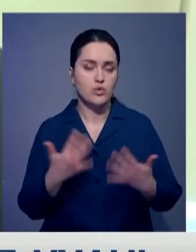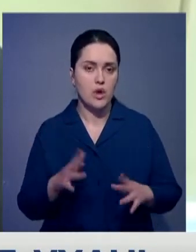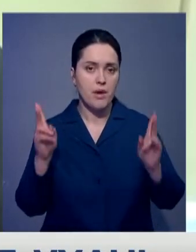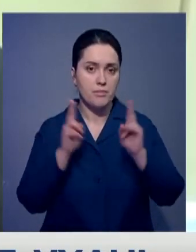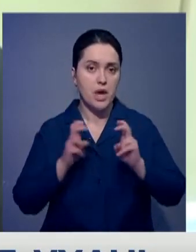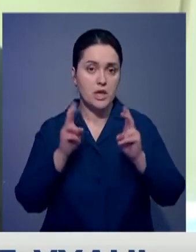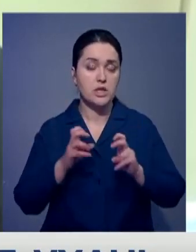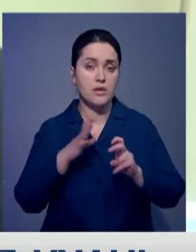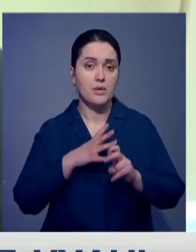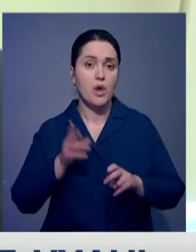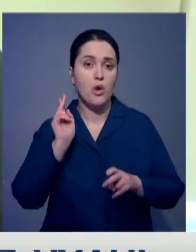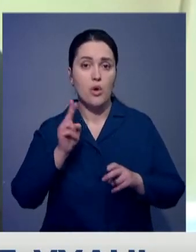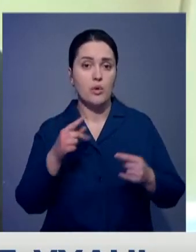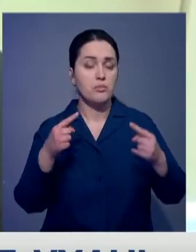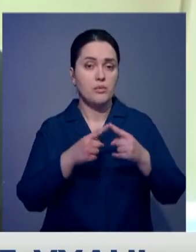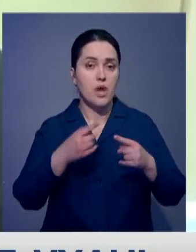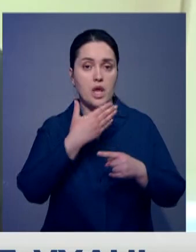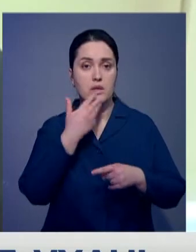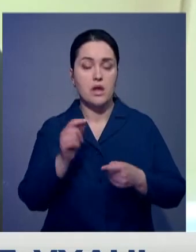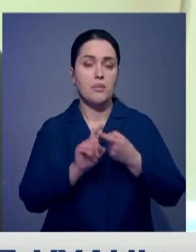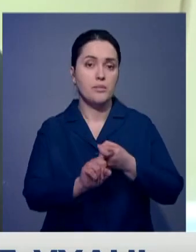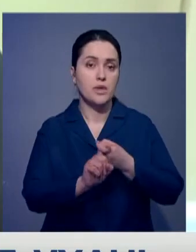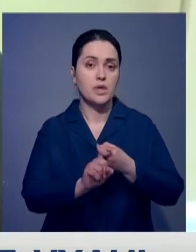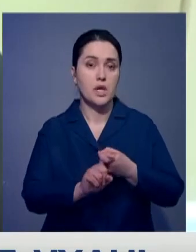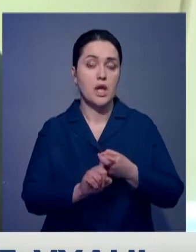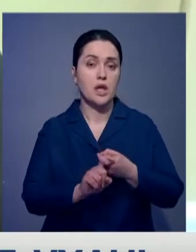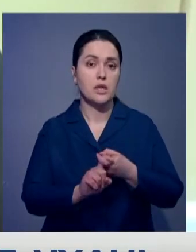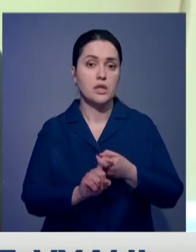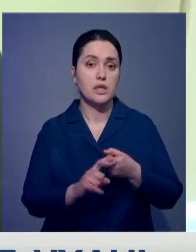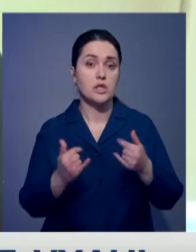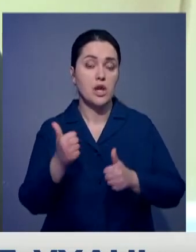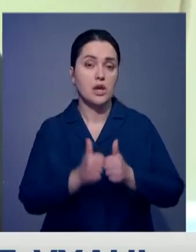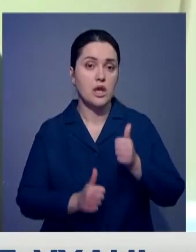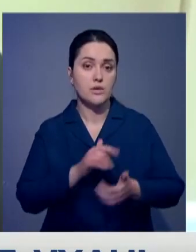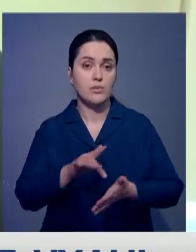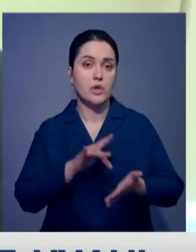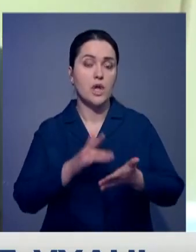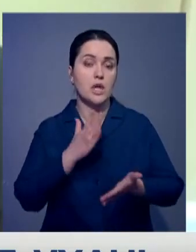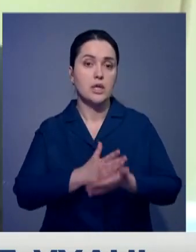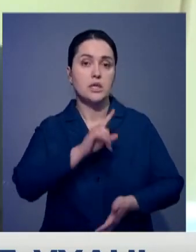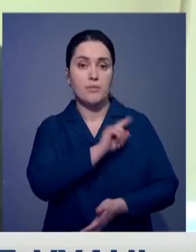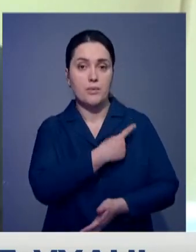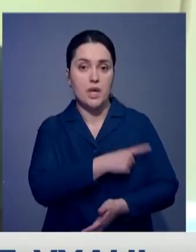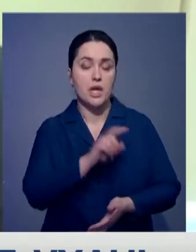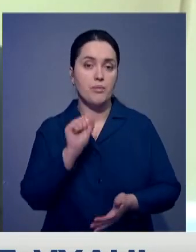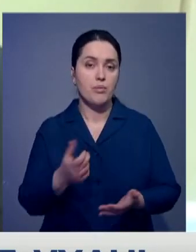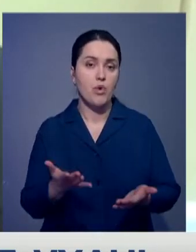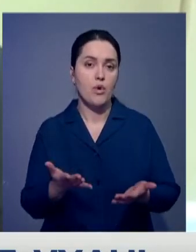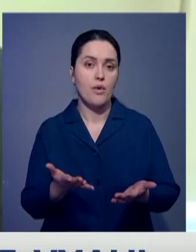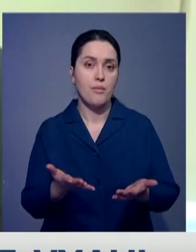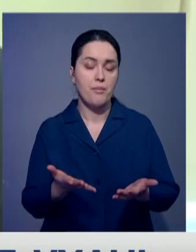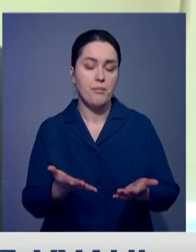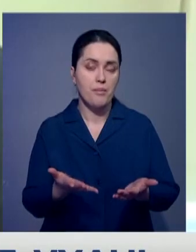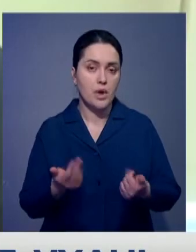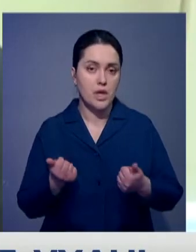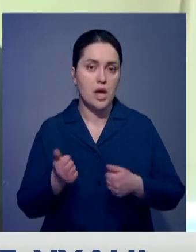контроль. Среди них не было подтвержденных случаев коронавируса. На данный момент в каждом городе есть больницы, где могут принять карантинных